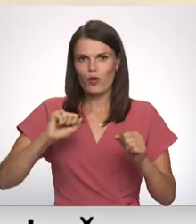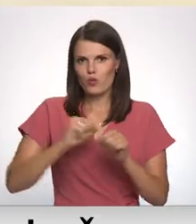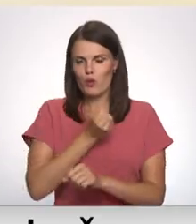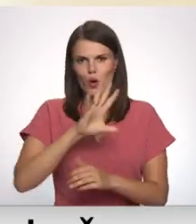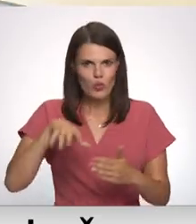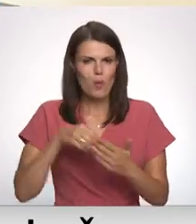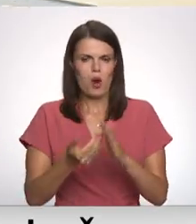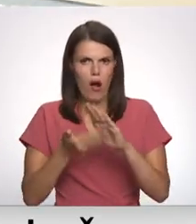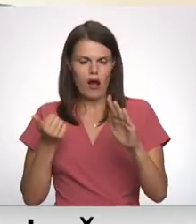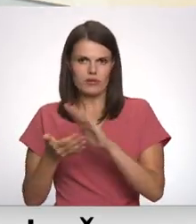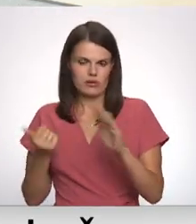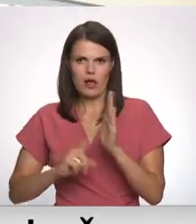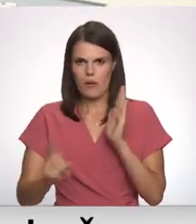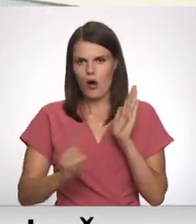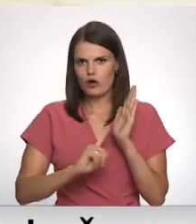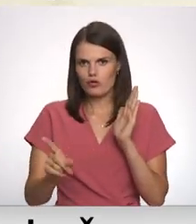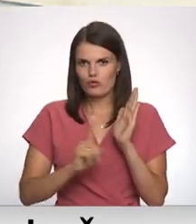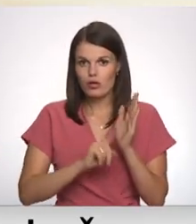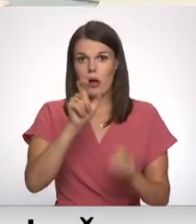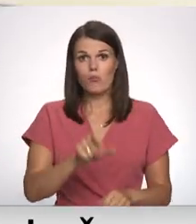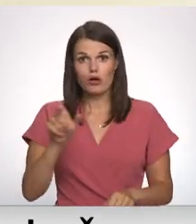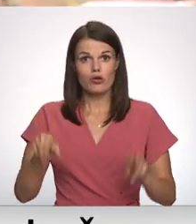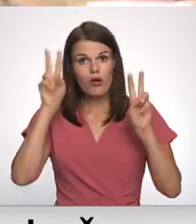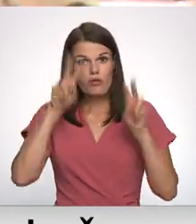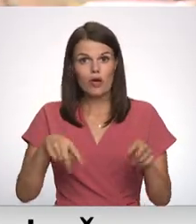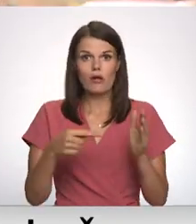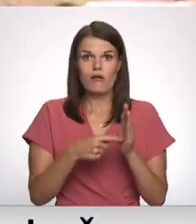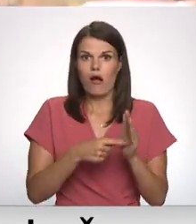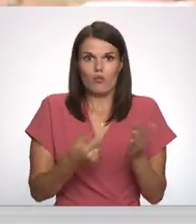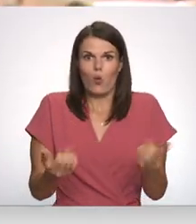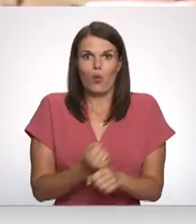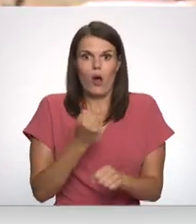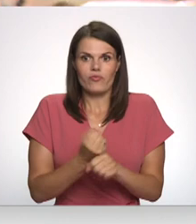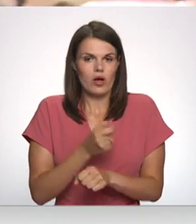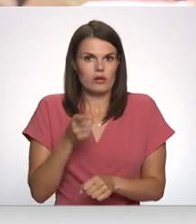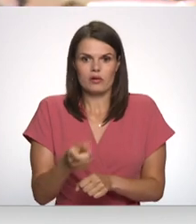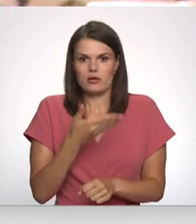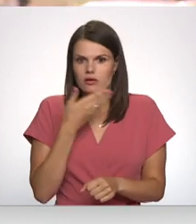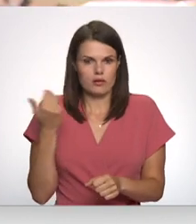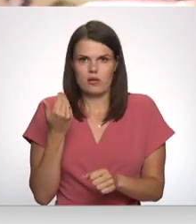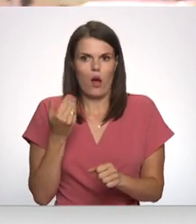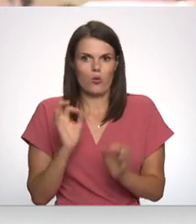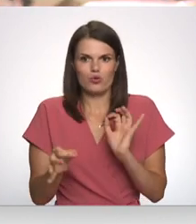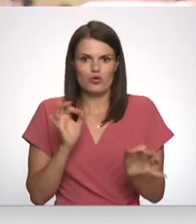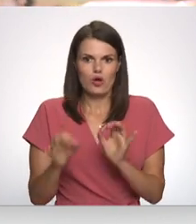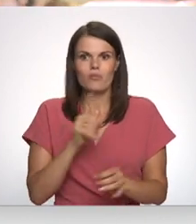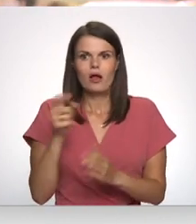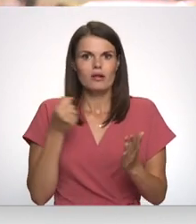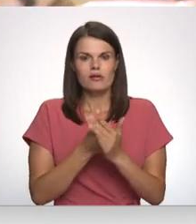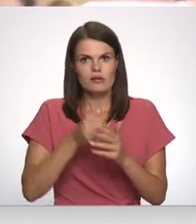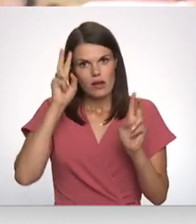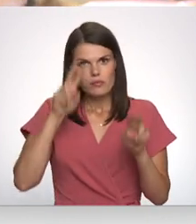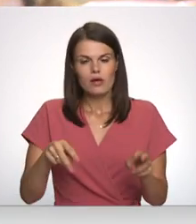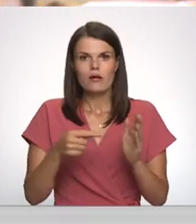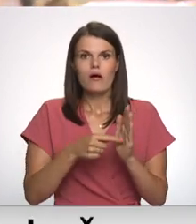tiek atcelti maršrutu reisi. Pasažieri nezin, kādā veidā viņiem rīkoties, kas nav absolūti pieņemami. Plus mēs vēl tiešām līdz galam nezinām, kāda tad ir